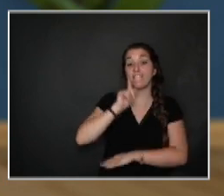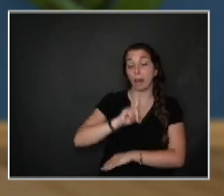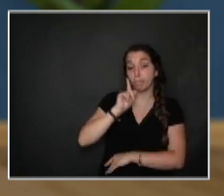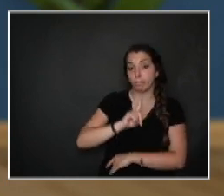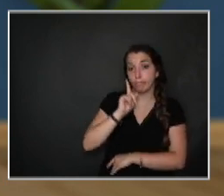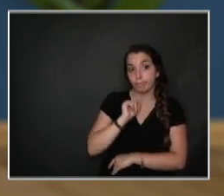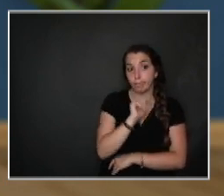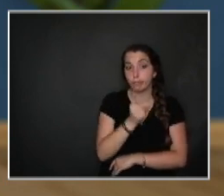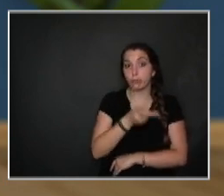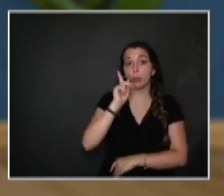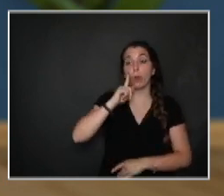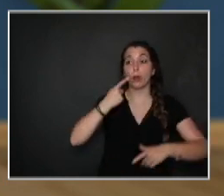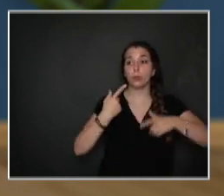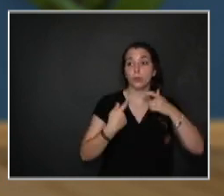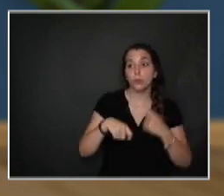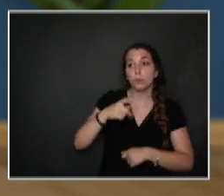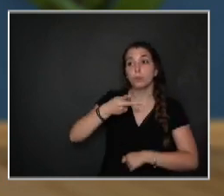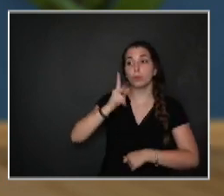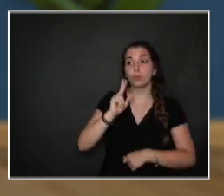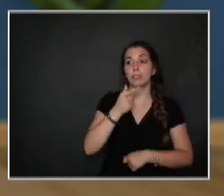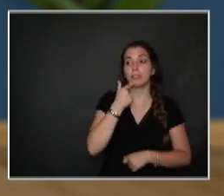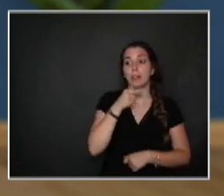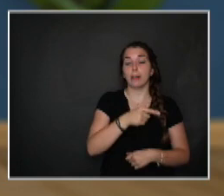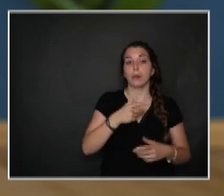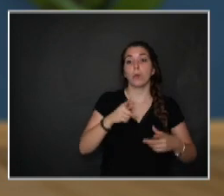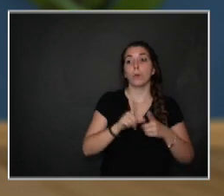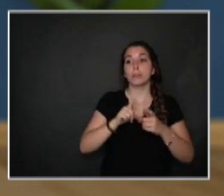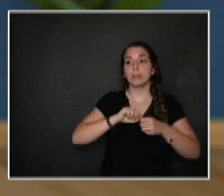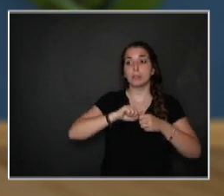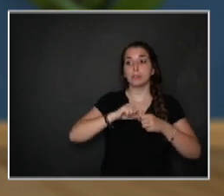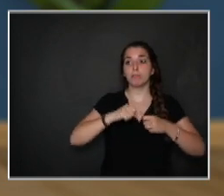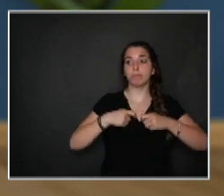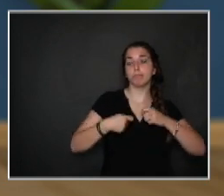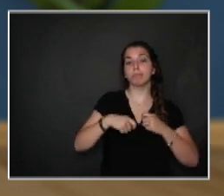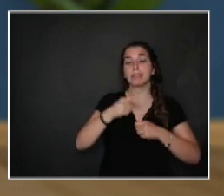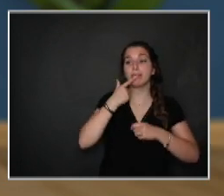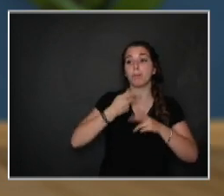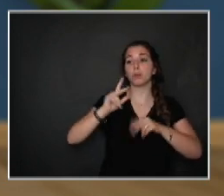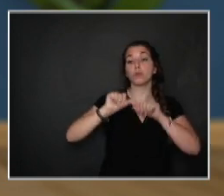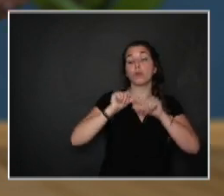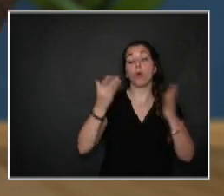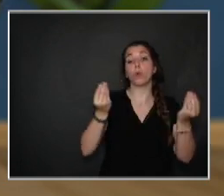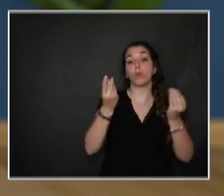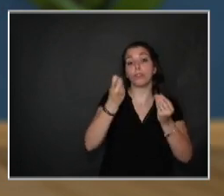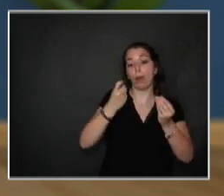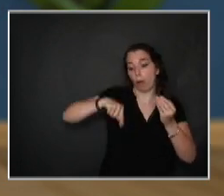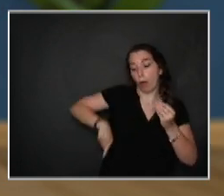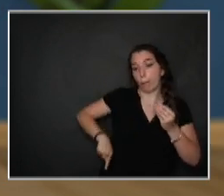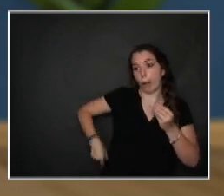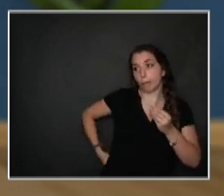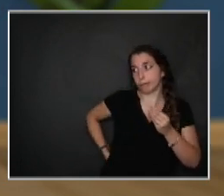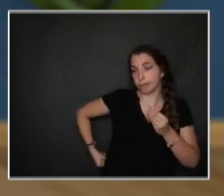parce qu'elles sont plus souples que les hommes, et ça se voit chez ceux qui sont un peu laxes. Alors, c'est une douleur aussi du bas du dos, forcément, qui